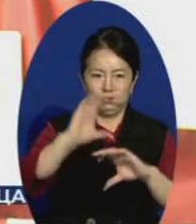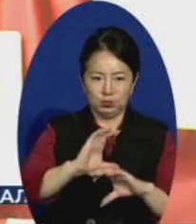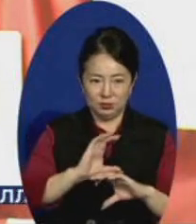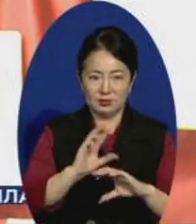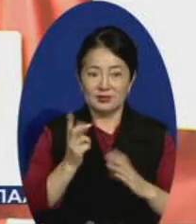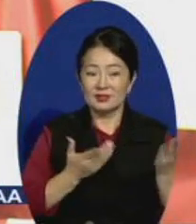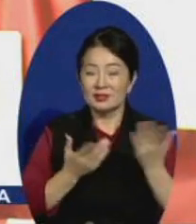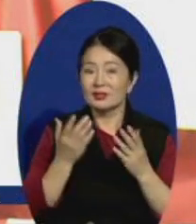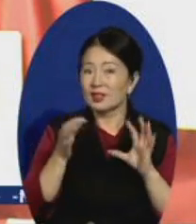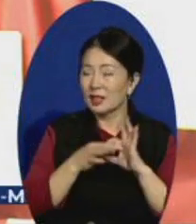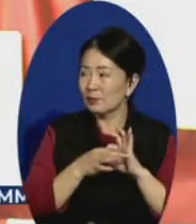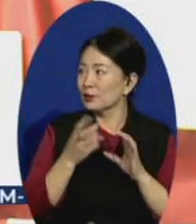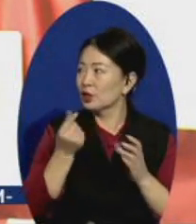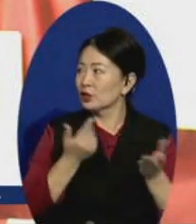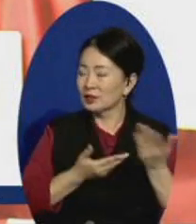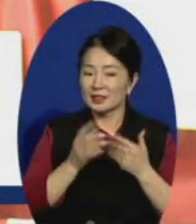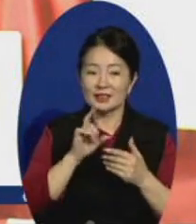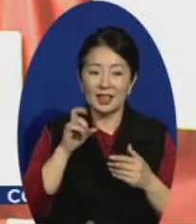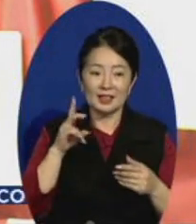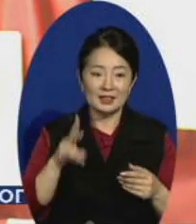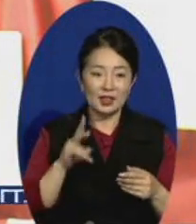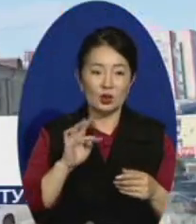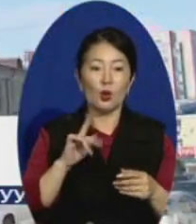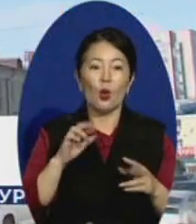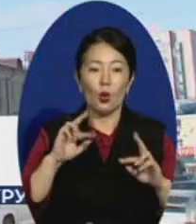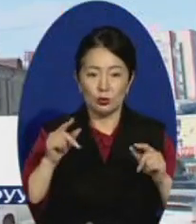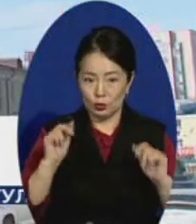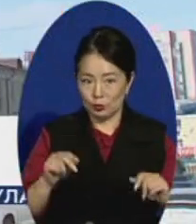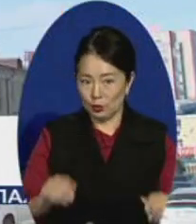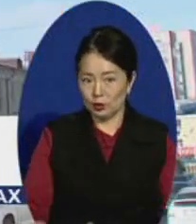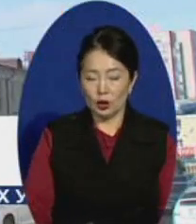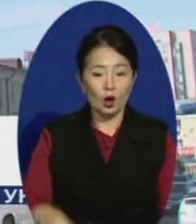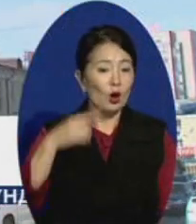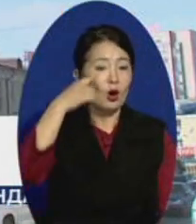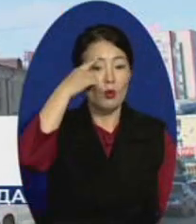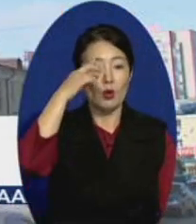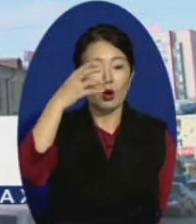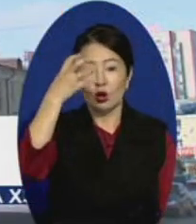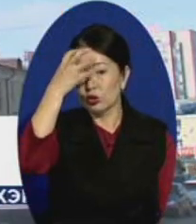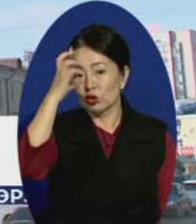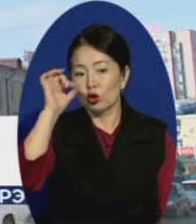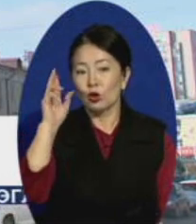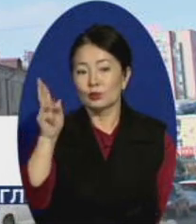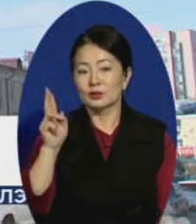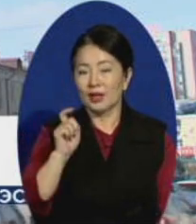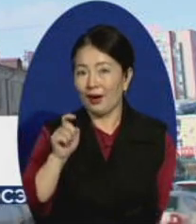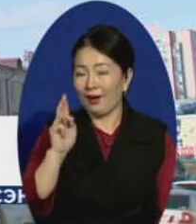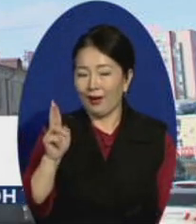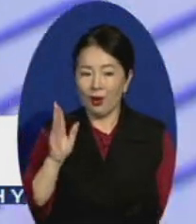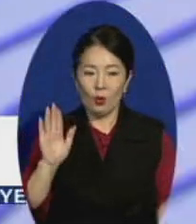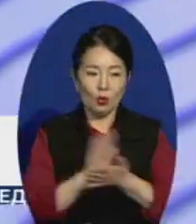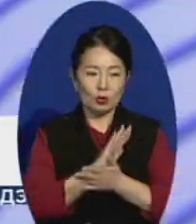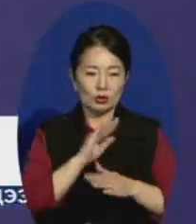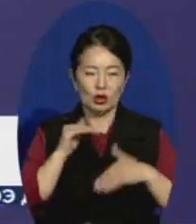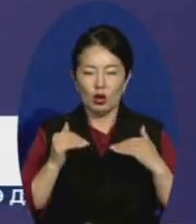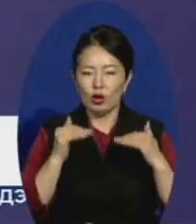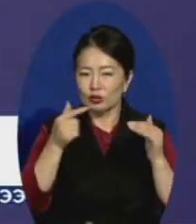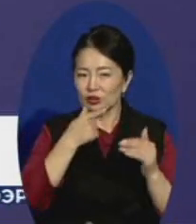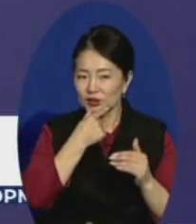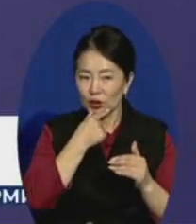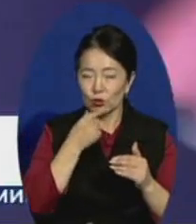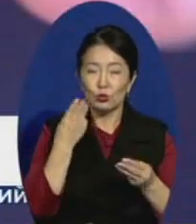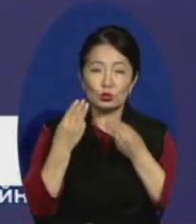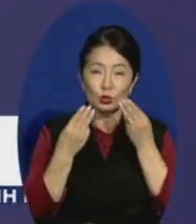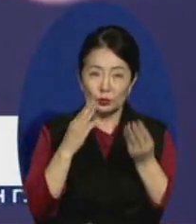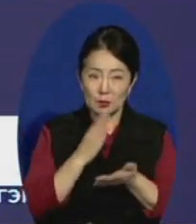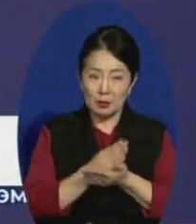зээл нийлж байна гэдэг нь хөрөнгийн зах зээлд бол маш том хувьсгал болж байгаа юм. Монголд төрийн өмчийн компаниуд хурдацтай хөгжиж чаддгүй гэсэн